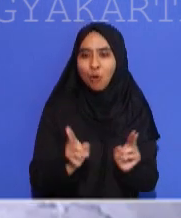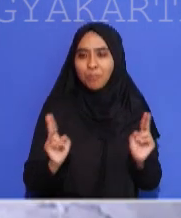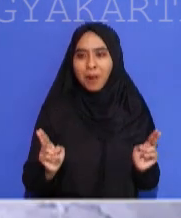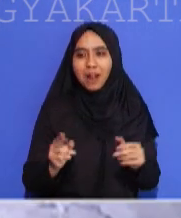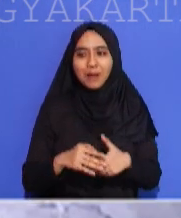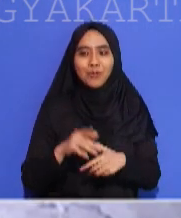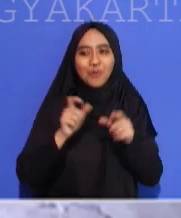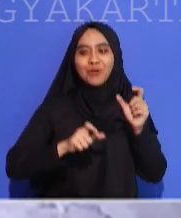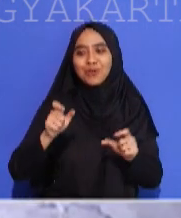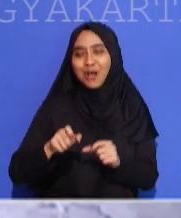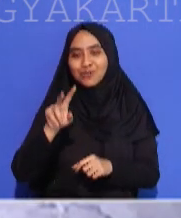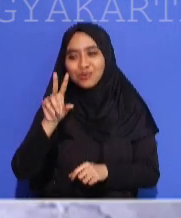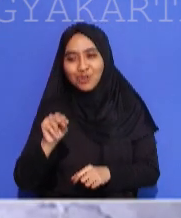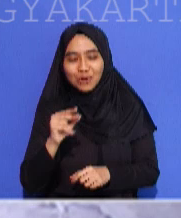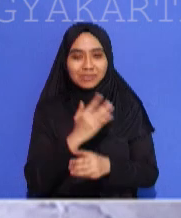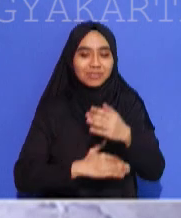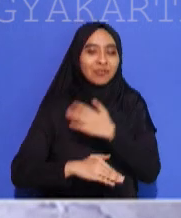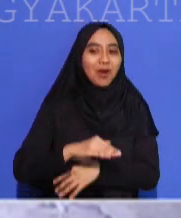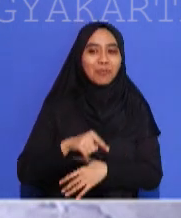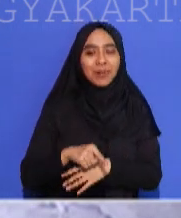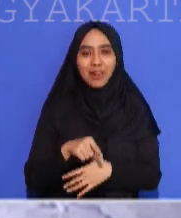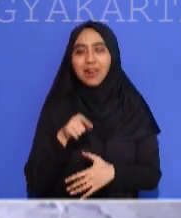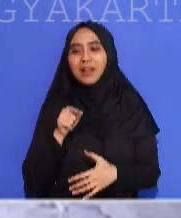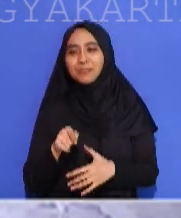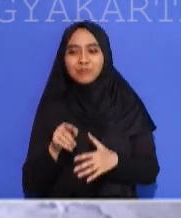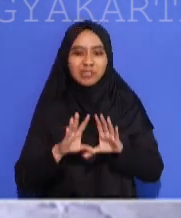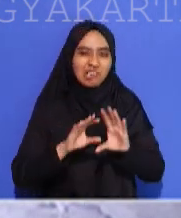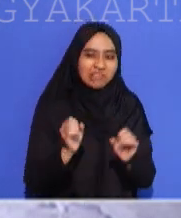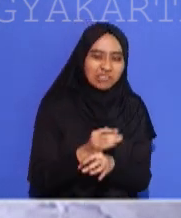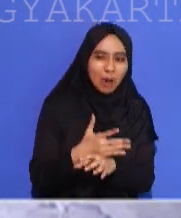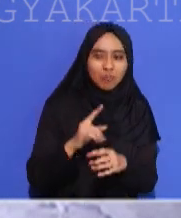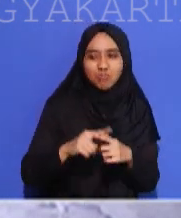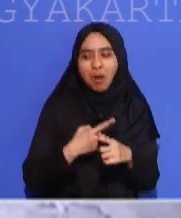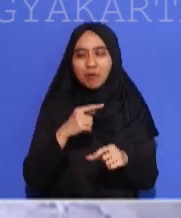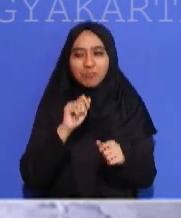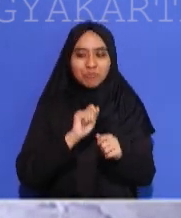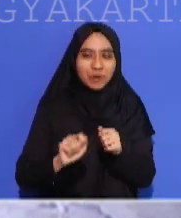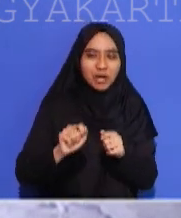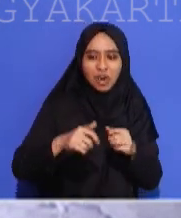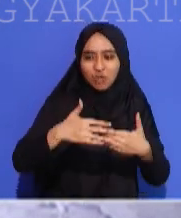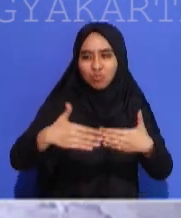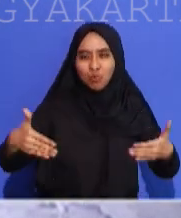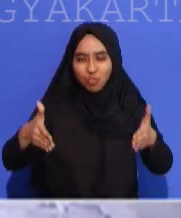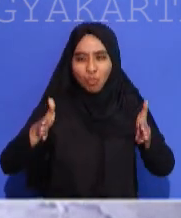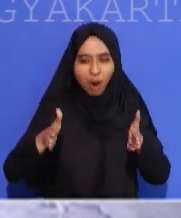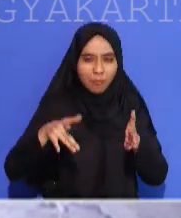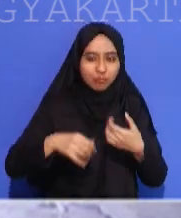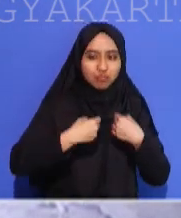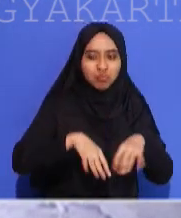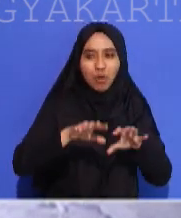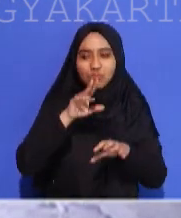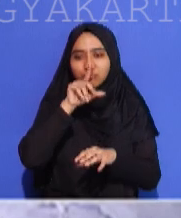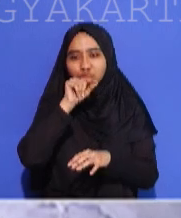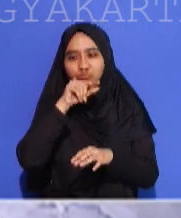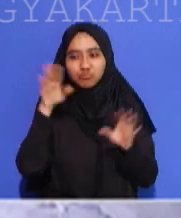umumnya ia enggan berpangku tangan dan memilih bekerja serabutan mulai dari membuat kurungan hingga perjualan burung darah dengan cara